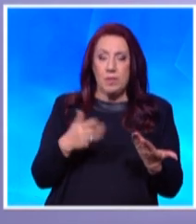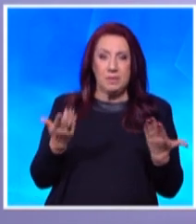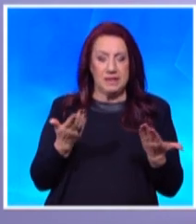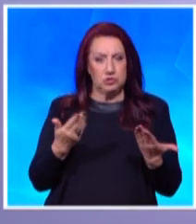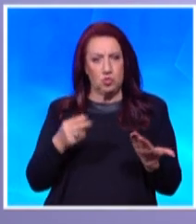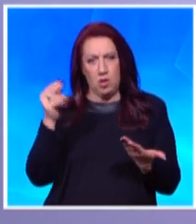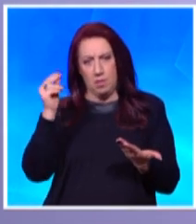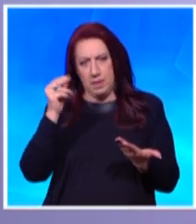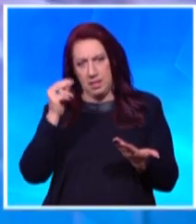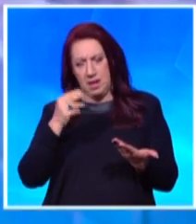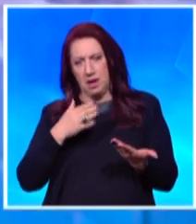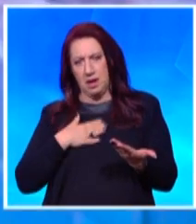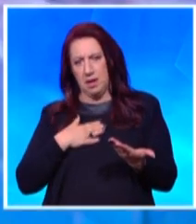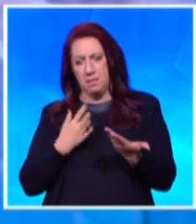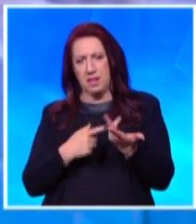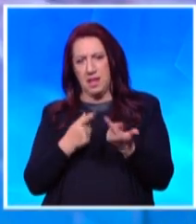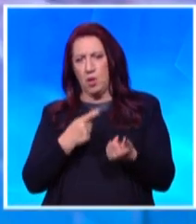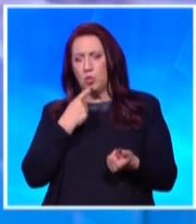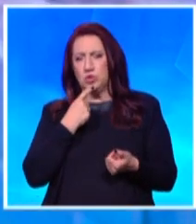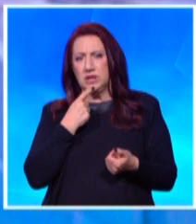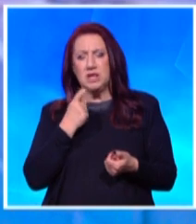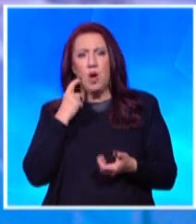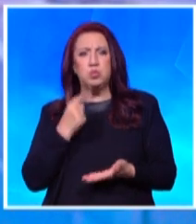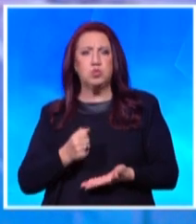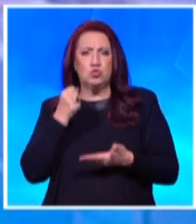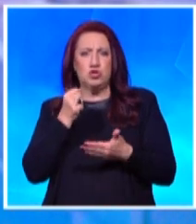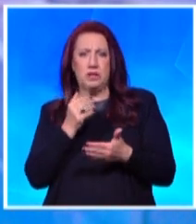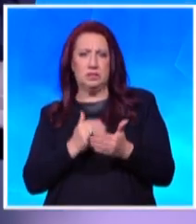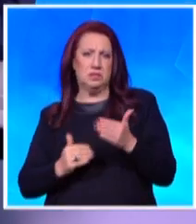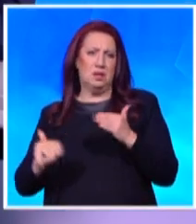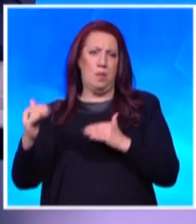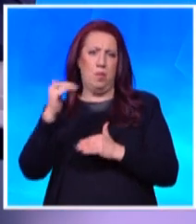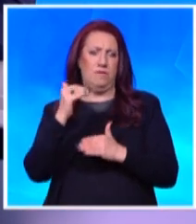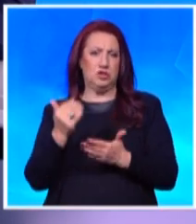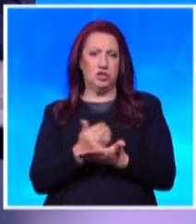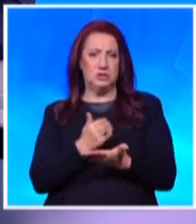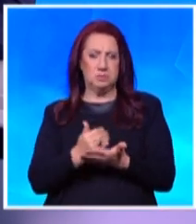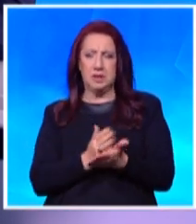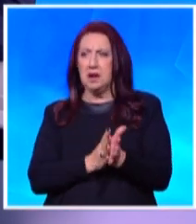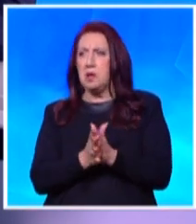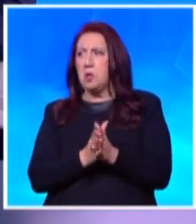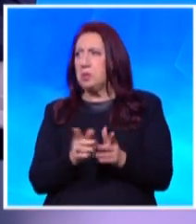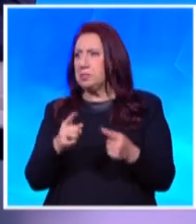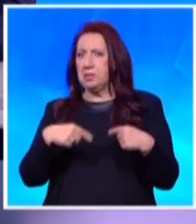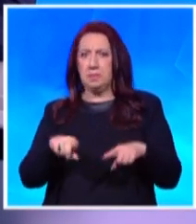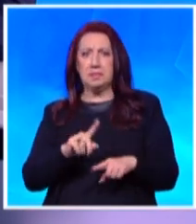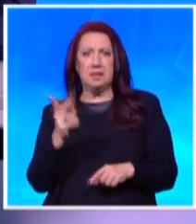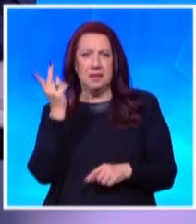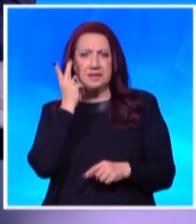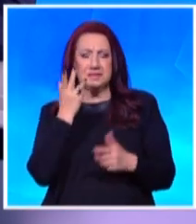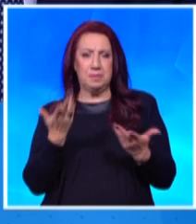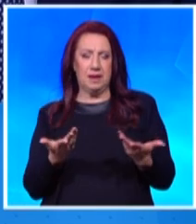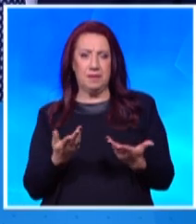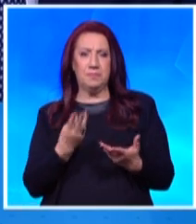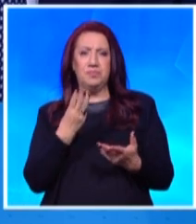няколко години с бюджетни излишъци, тогава нямаше нищо. Никакви лишения нямаше, нали така? Тоест хората даже не го усетиха по такъв начин.